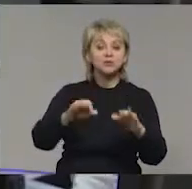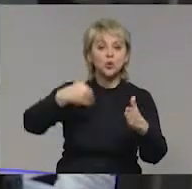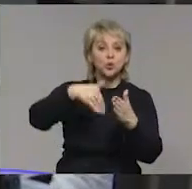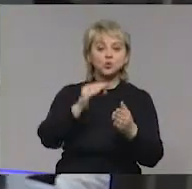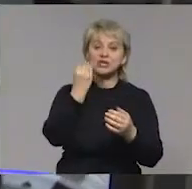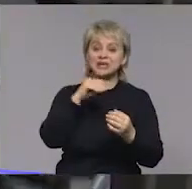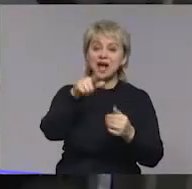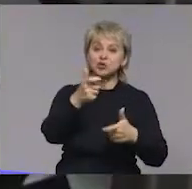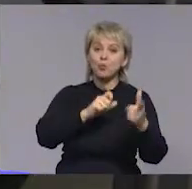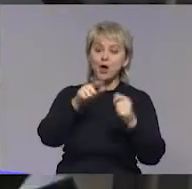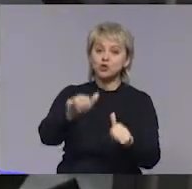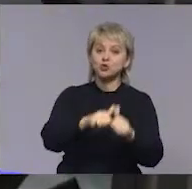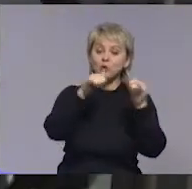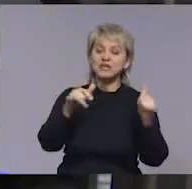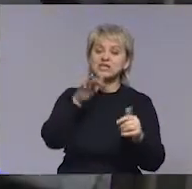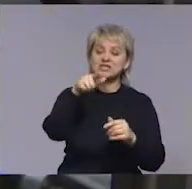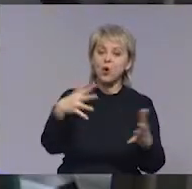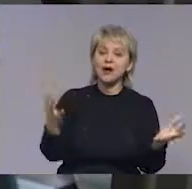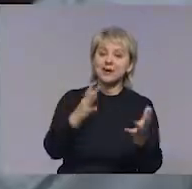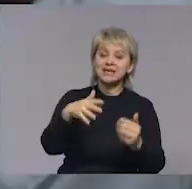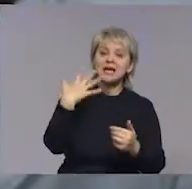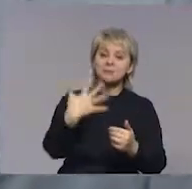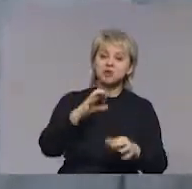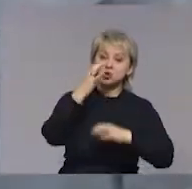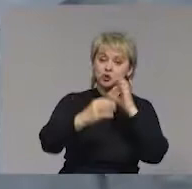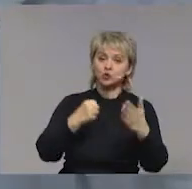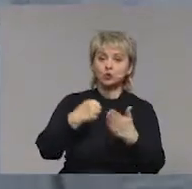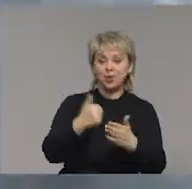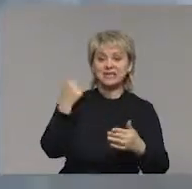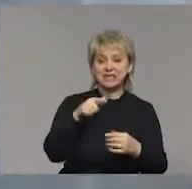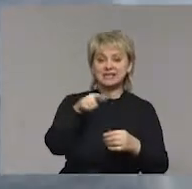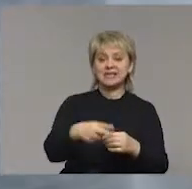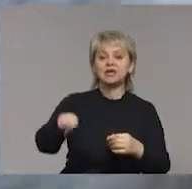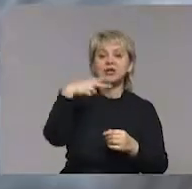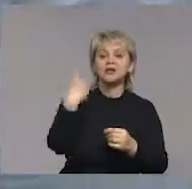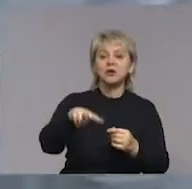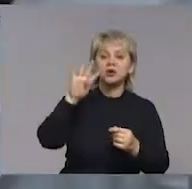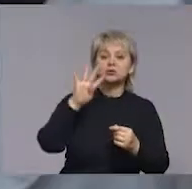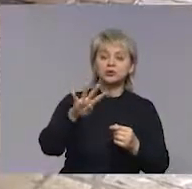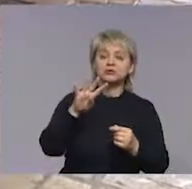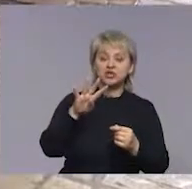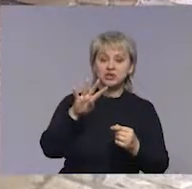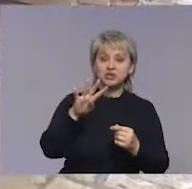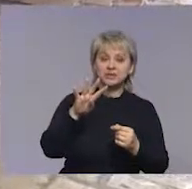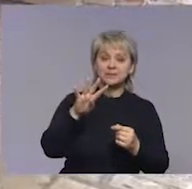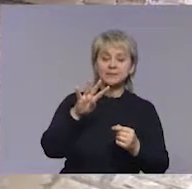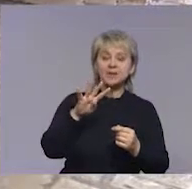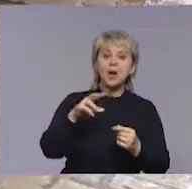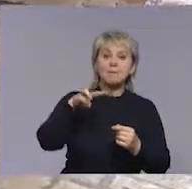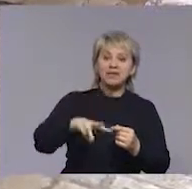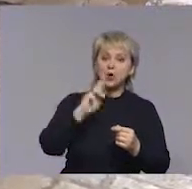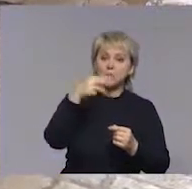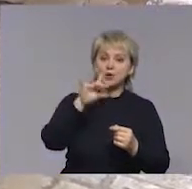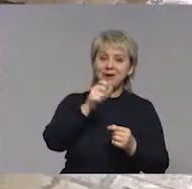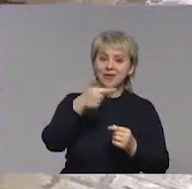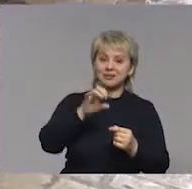улучшить качество молочки и увеличить срок хранения с 5 суток до недели. Сергей Мирошниченко, Виталий Ступаков, Дон-24, Матвеев,